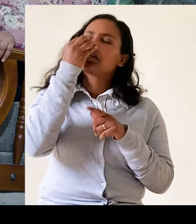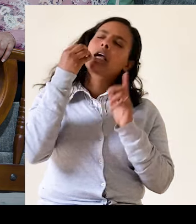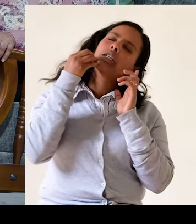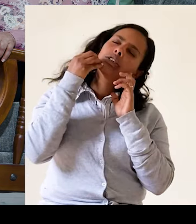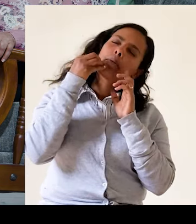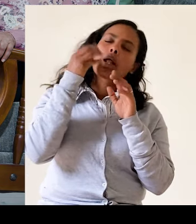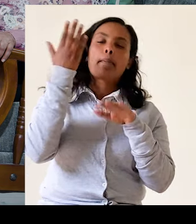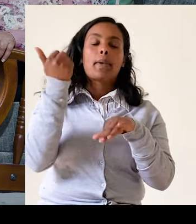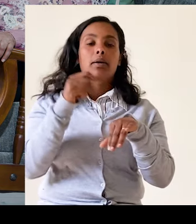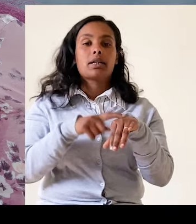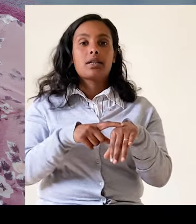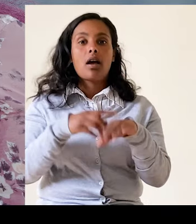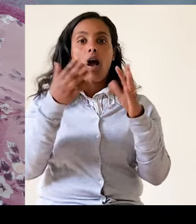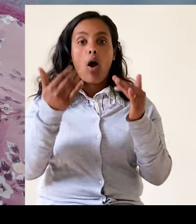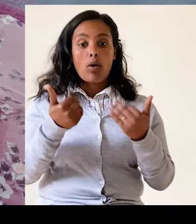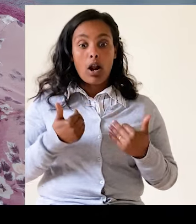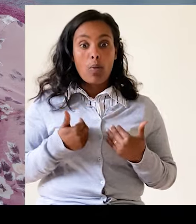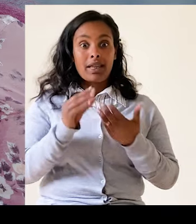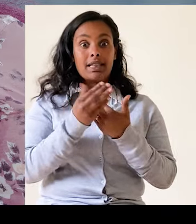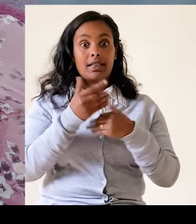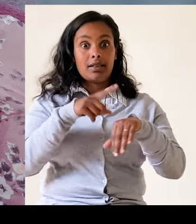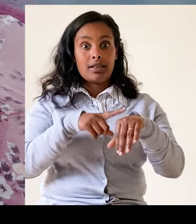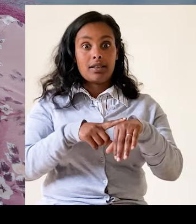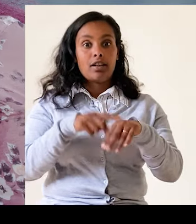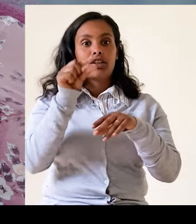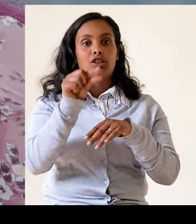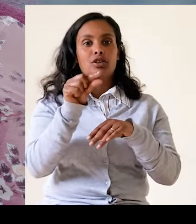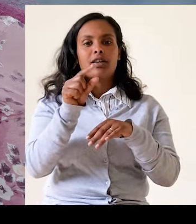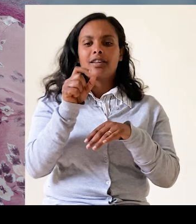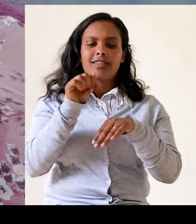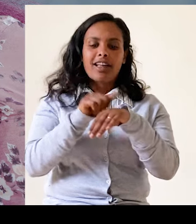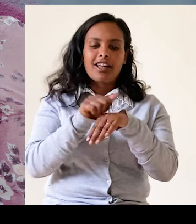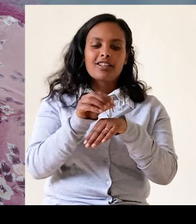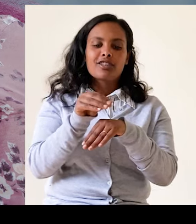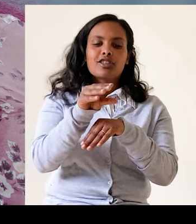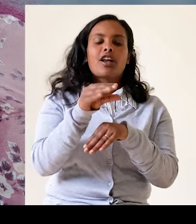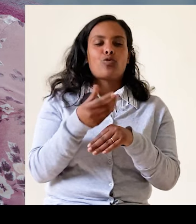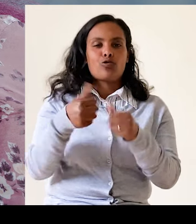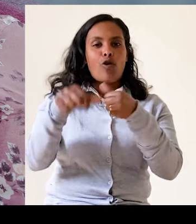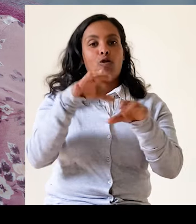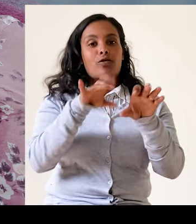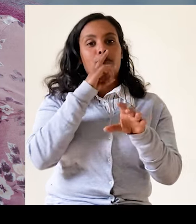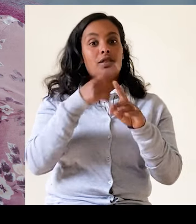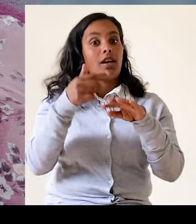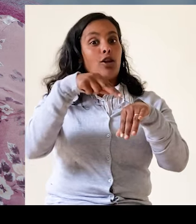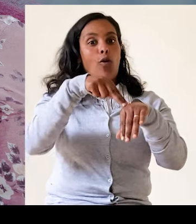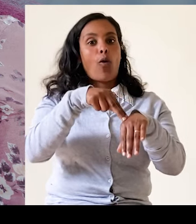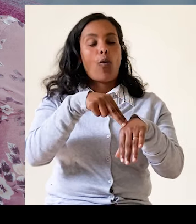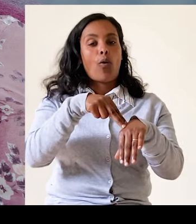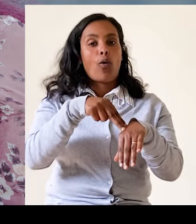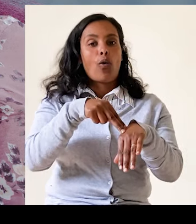በነበረ ሰዓት ላይ አሁን ላለሁበት ትንሽም ቢሆን ጠጠር ጥላችኋል። እና እንደዚ አይነት